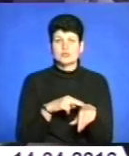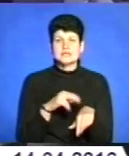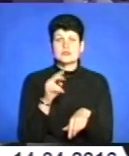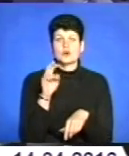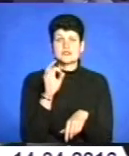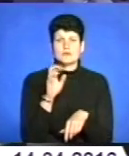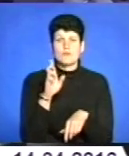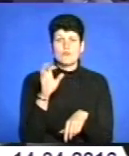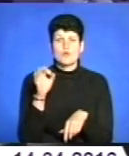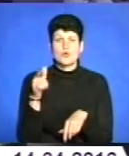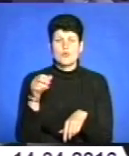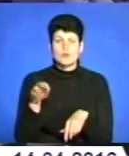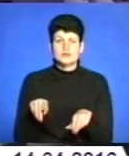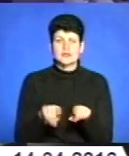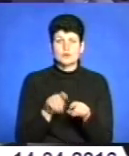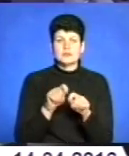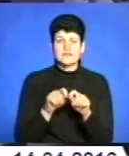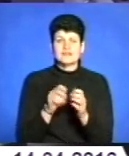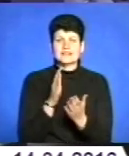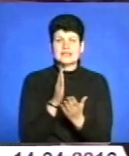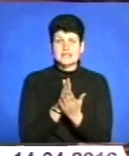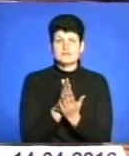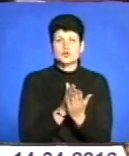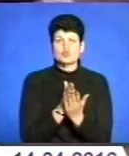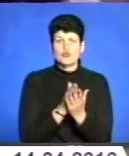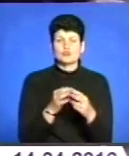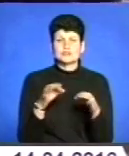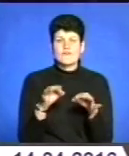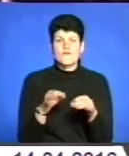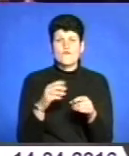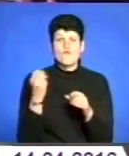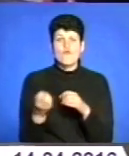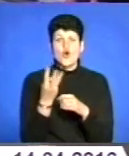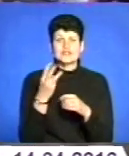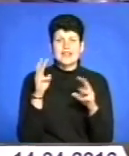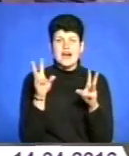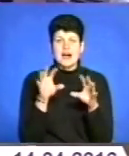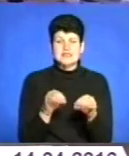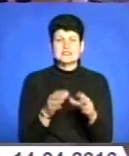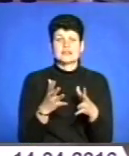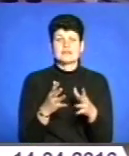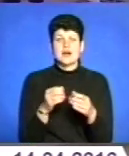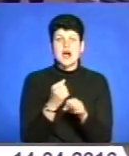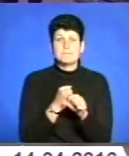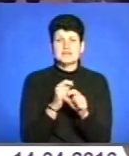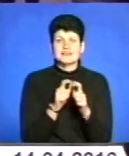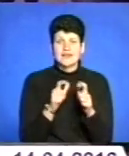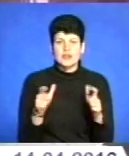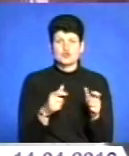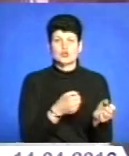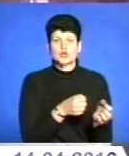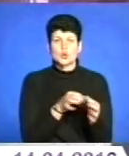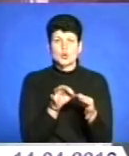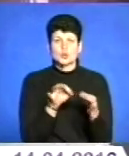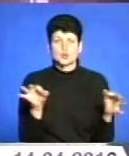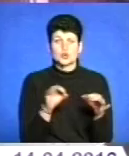Богомол. Серед іншого він перевірив наявність у службовому транспорті вогнегасників, знаків аварійної зупинки, аптечок та буксирувальних тросів. В